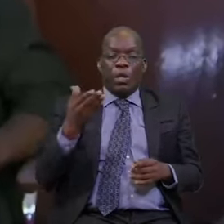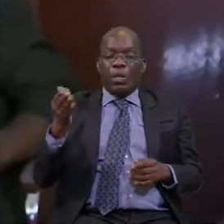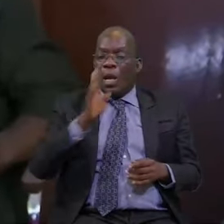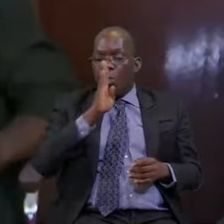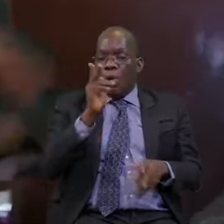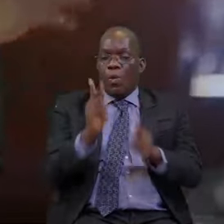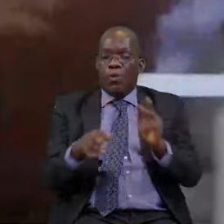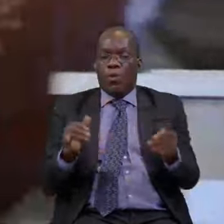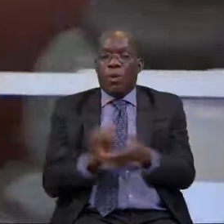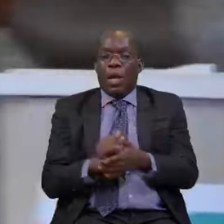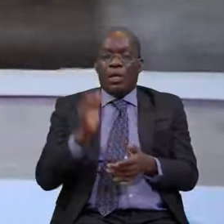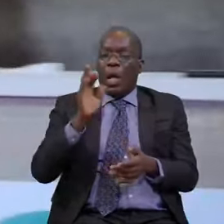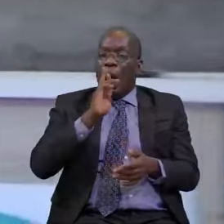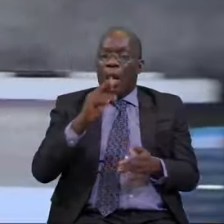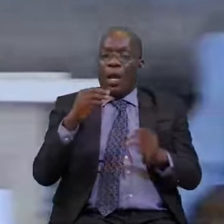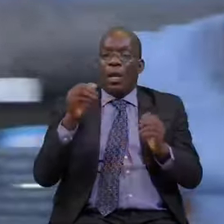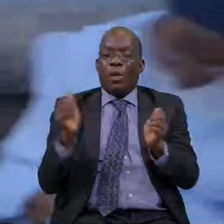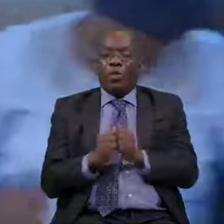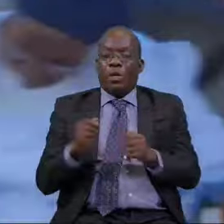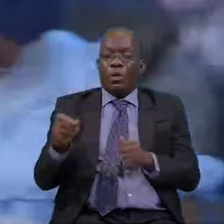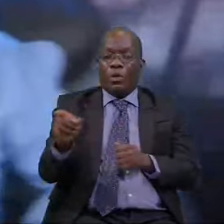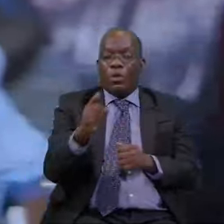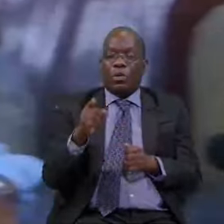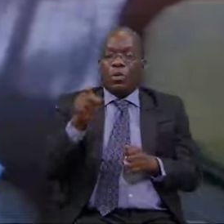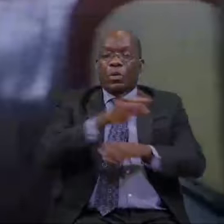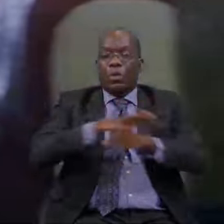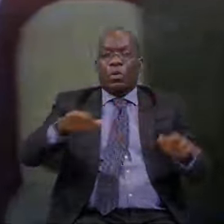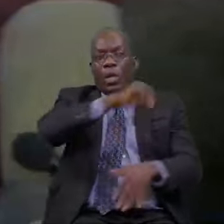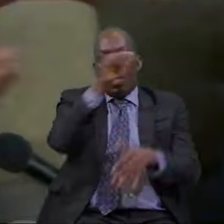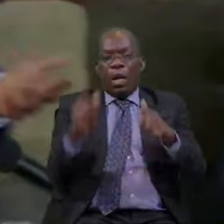Y aura-t-il quelqu'un qui soit avec vous? Vous ne cachez pas